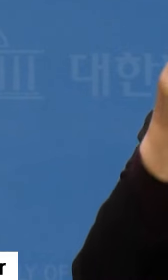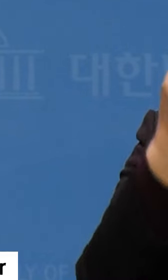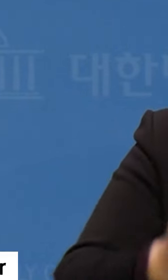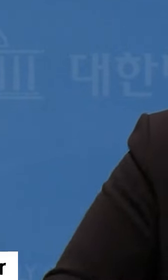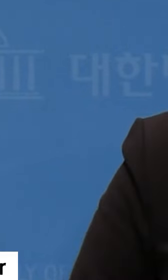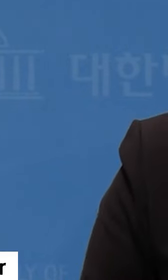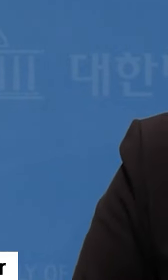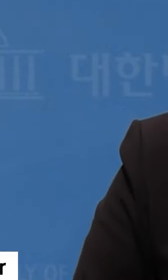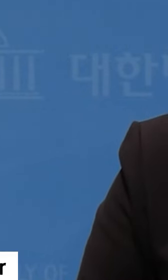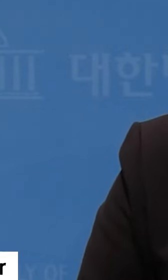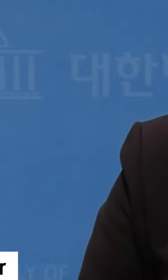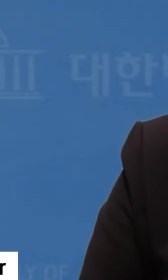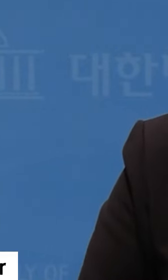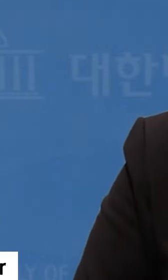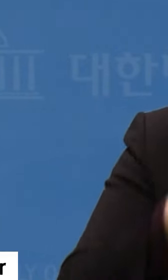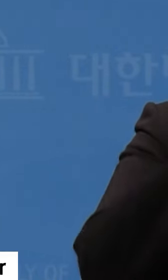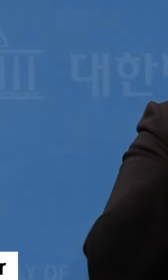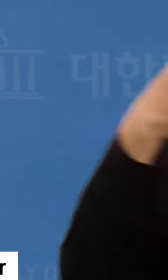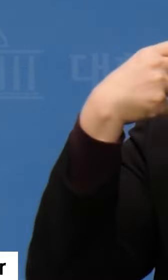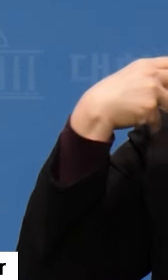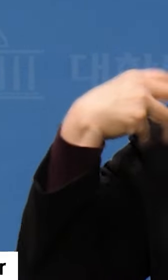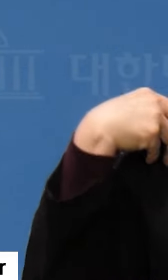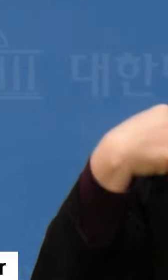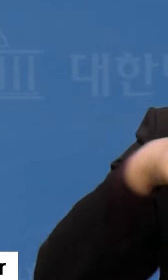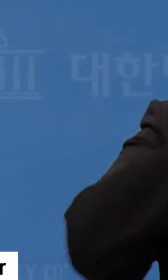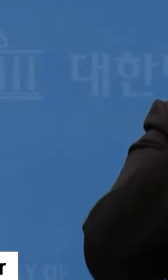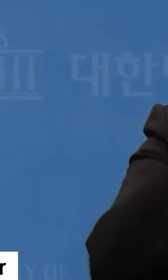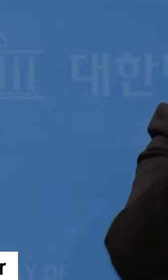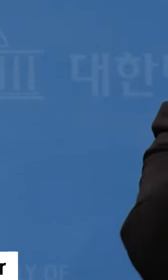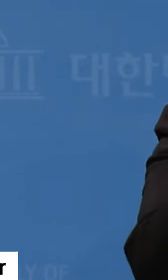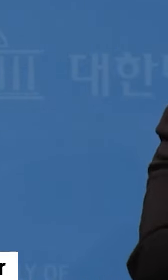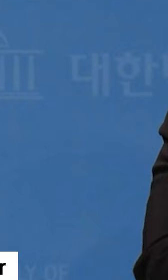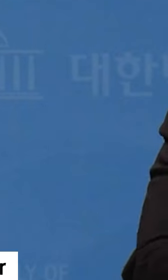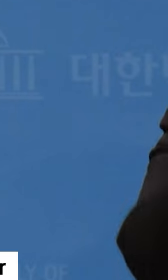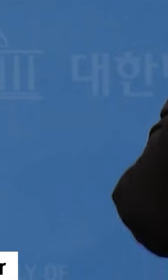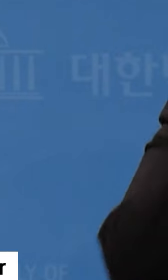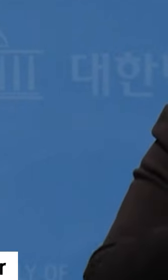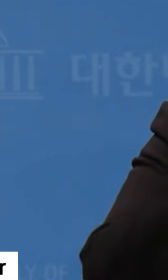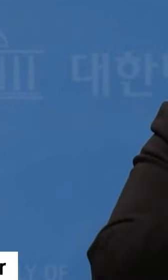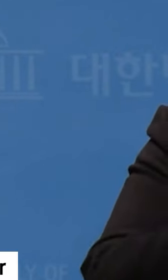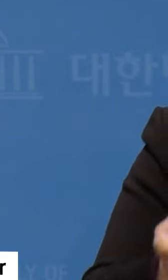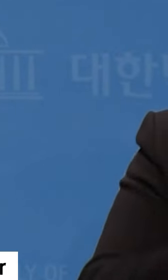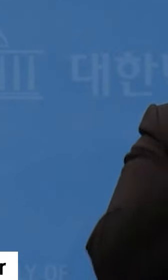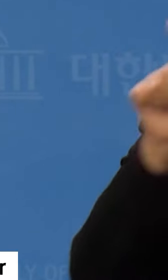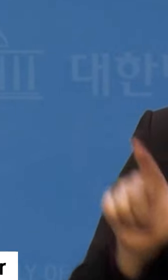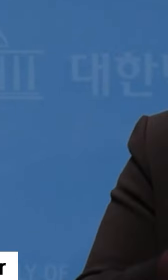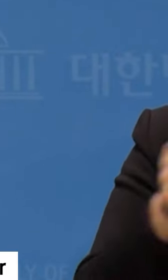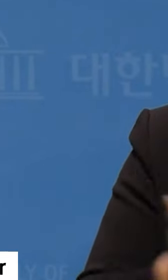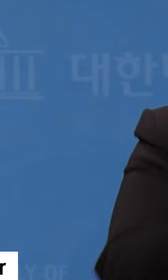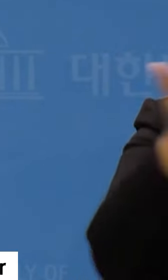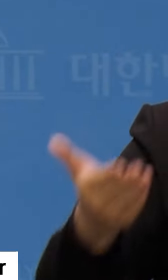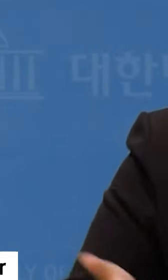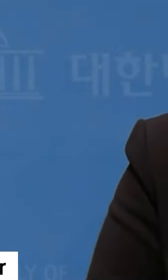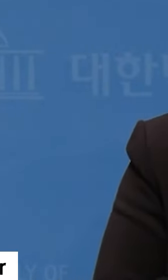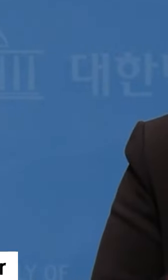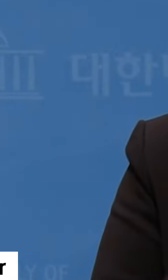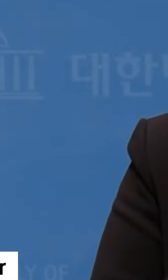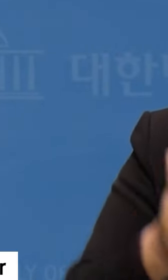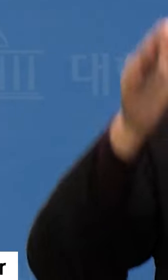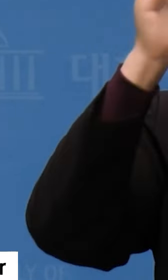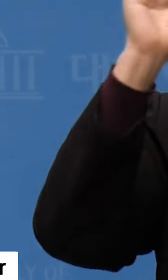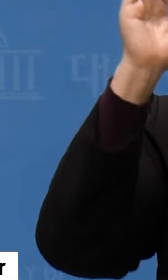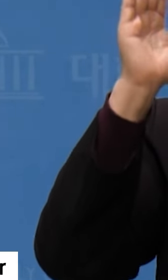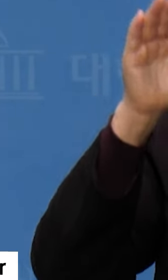않습니다. 윤석열 정권 아래에서 힘겨운 시간을 보내고 계신 국민 여러분의